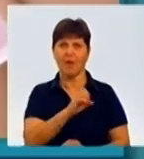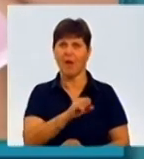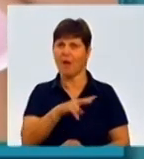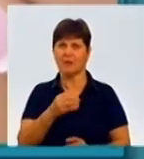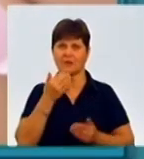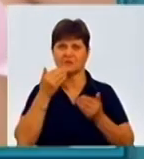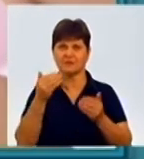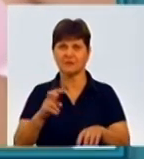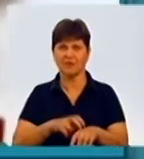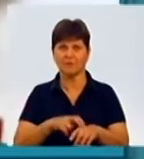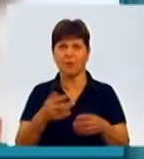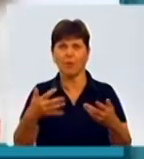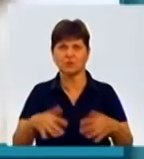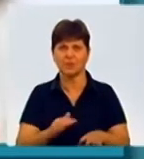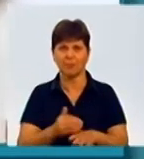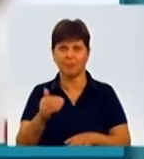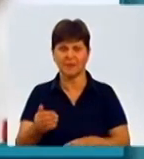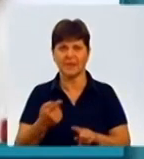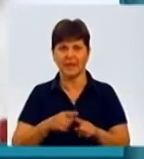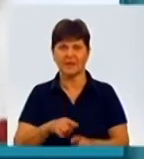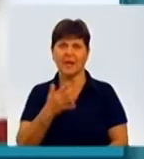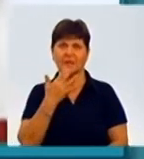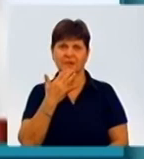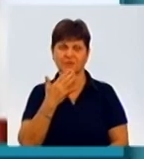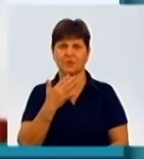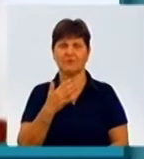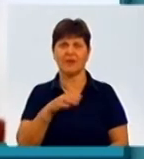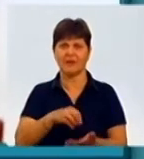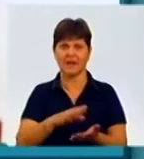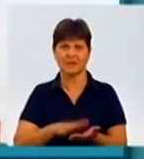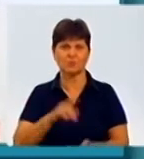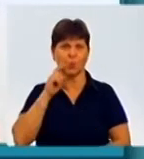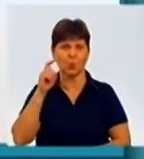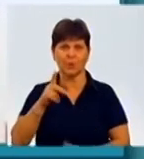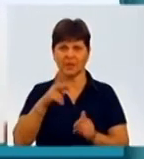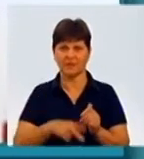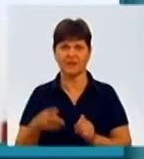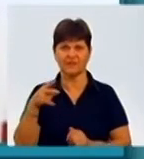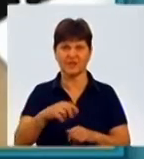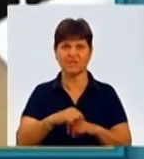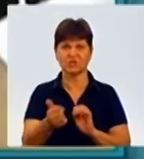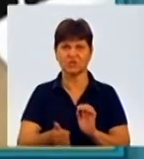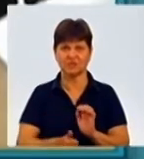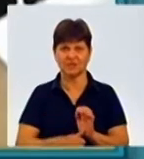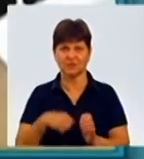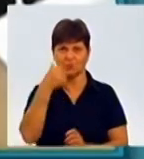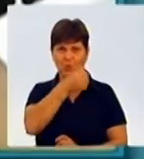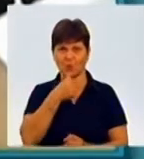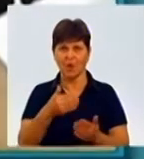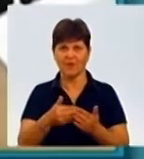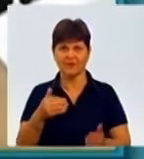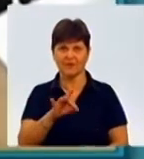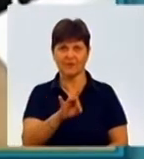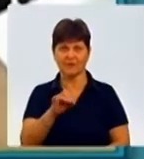звертається занадто пізно. За даними Національного канцерреєстру України, на кінець 2016 року від раку грудей